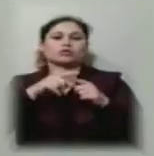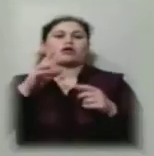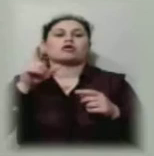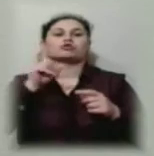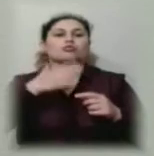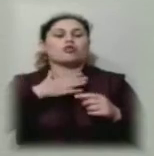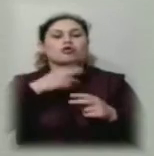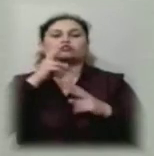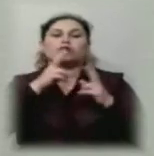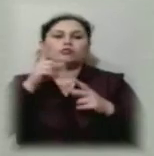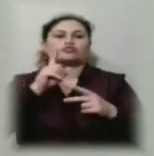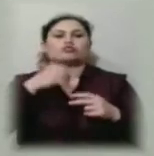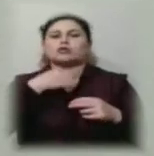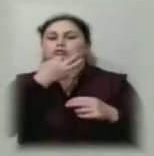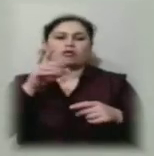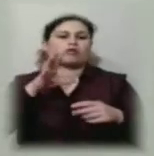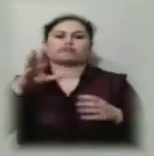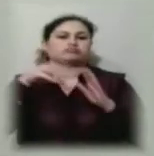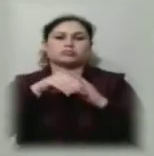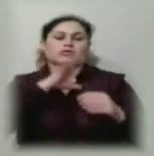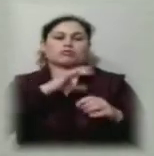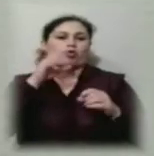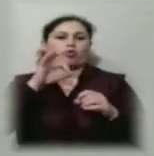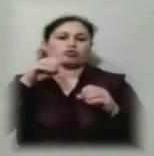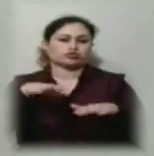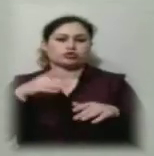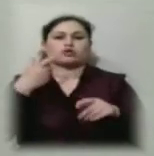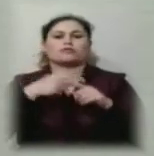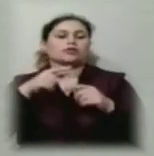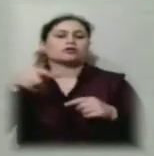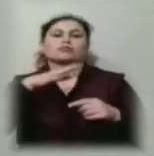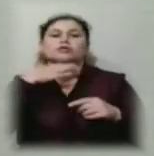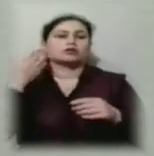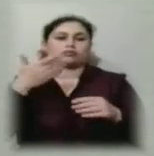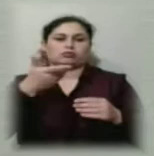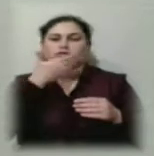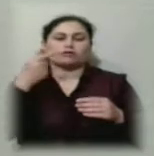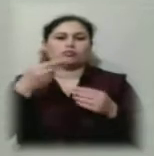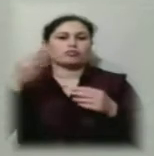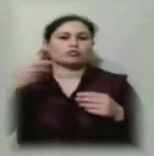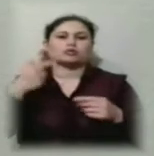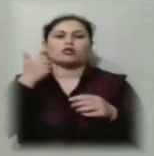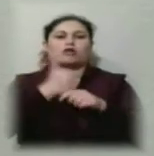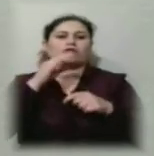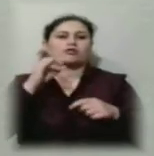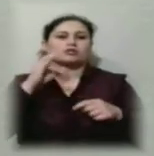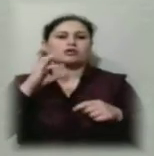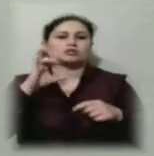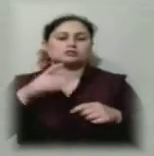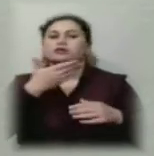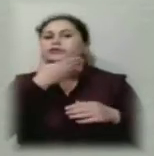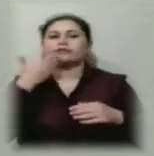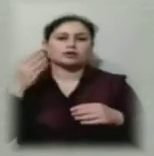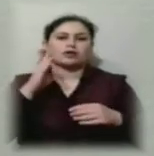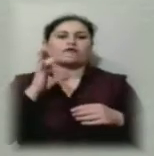рішення на сесії. В цьому рішенні нема підпису головного фінансісту міста, нема висновків юристів. І